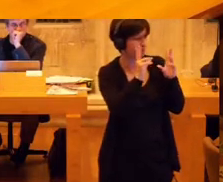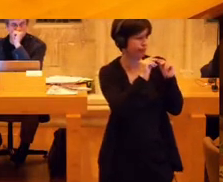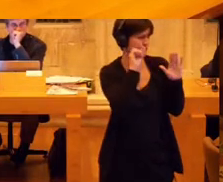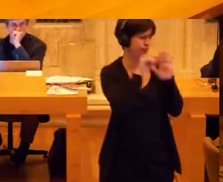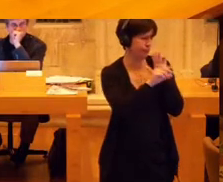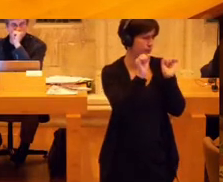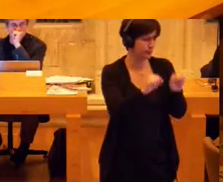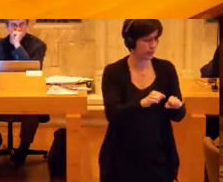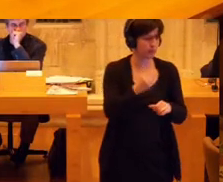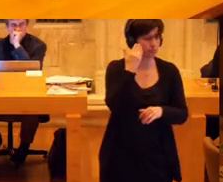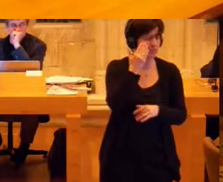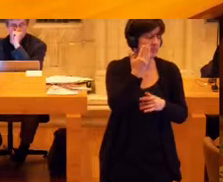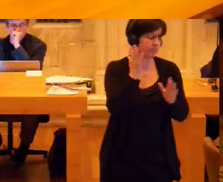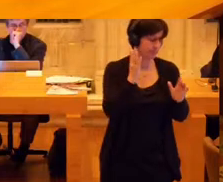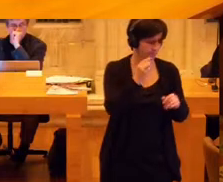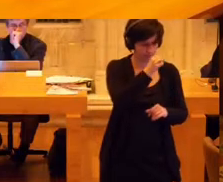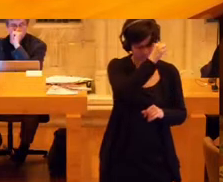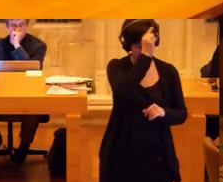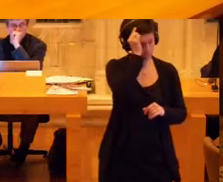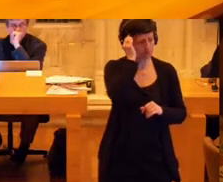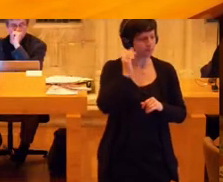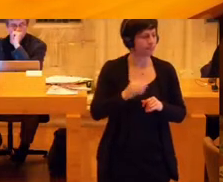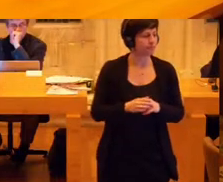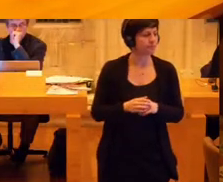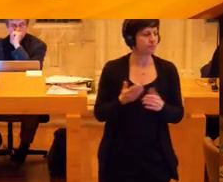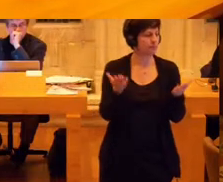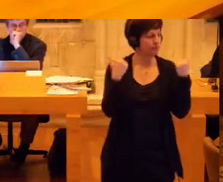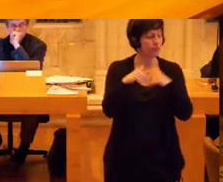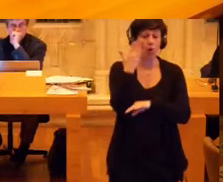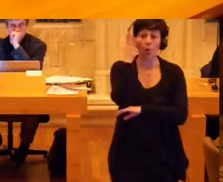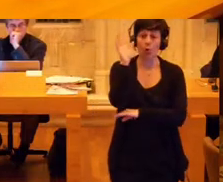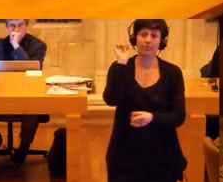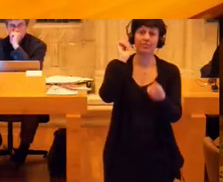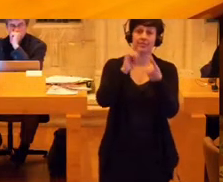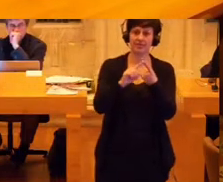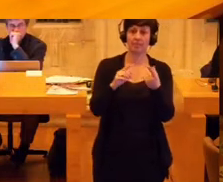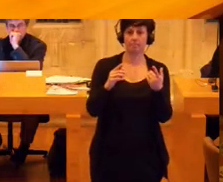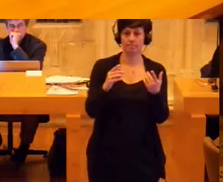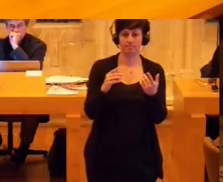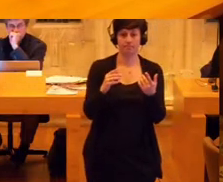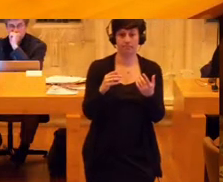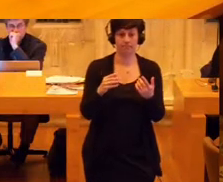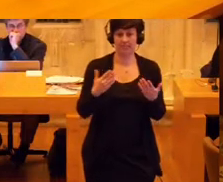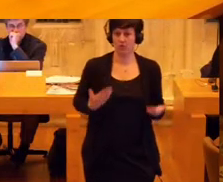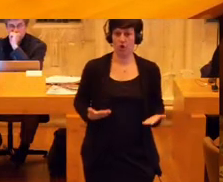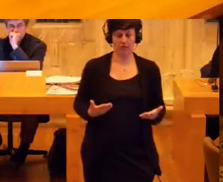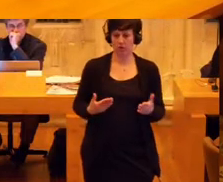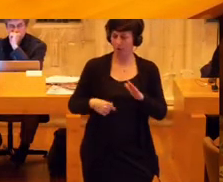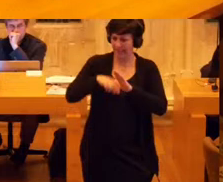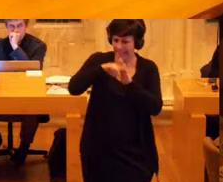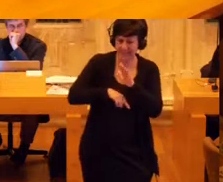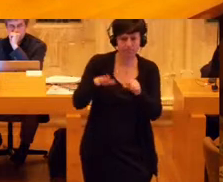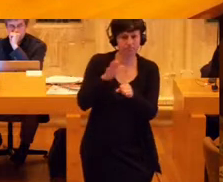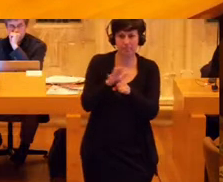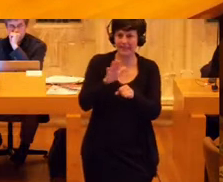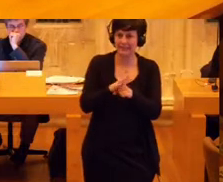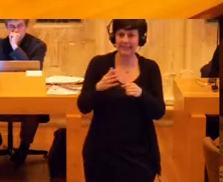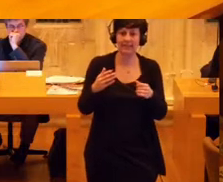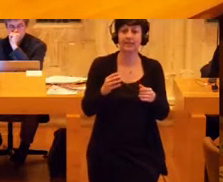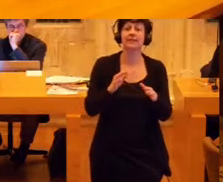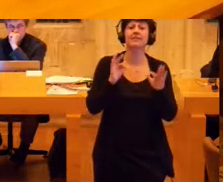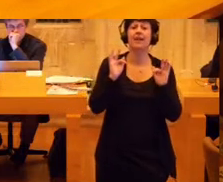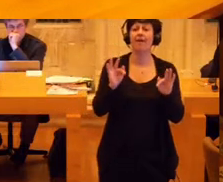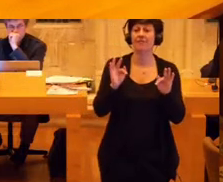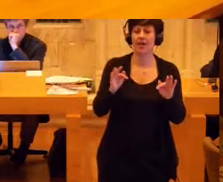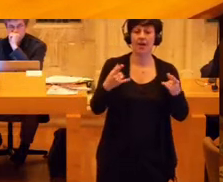sujet s'il y a des questions particulières. Autre sujet qui va être mieux encadré qu'il ne l'est aujourd'hui, ce sont les dispositifs qui sont à